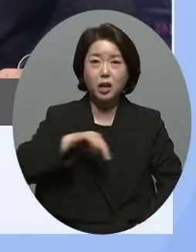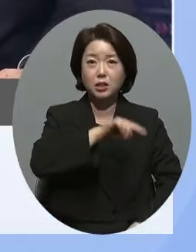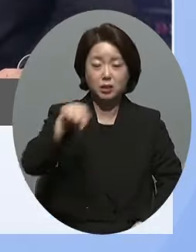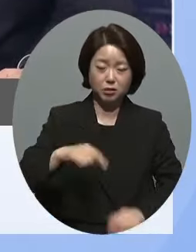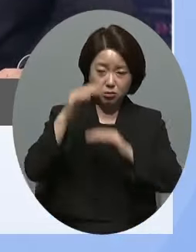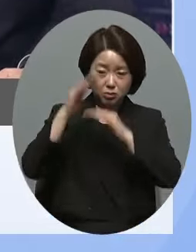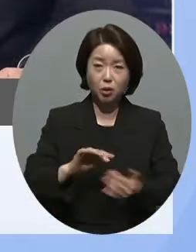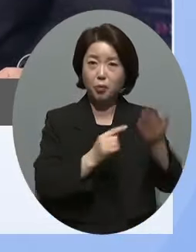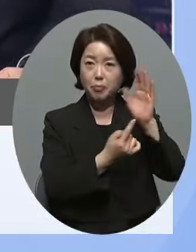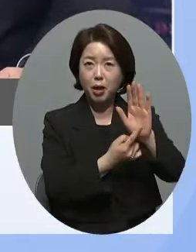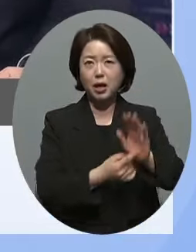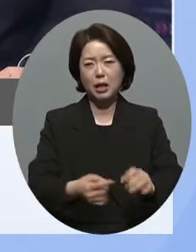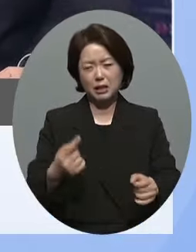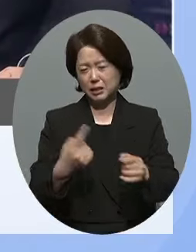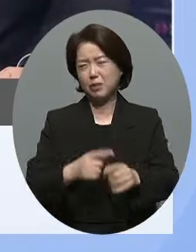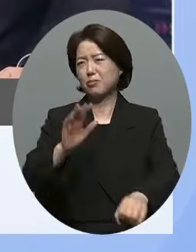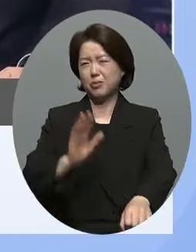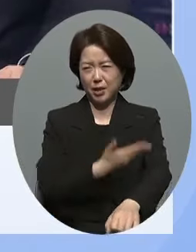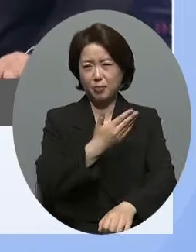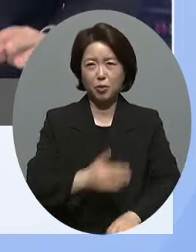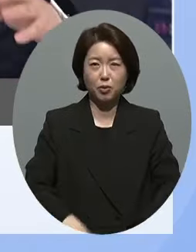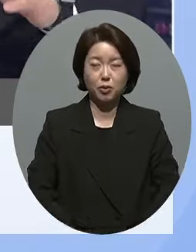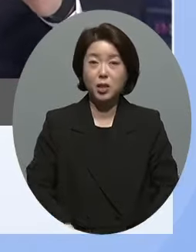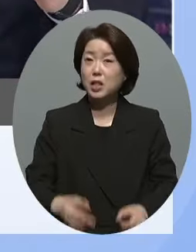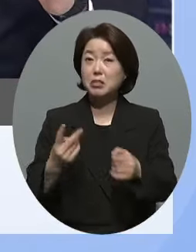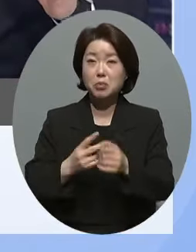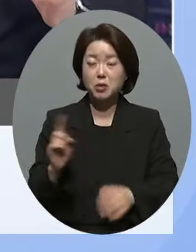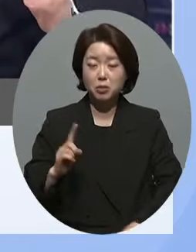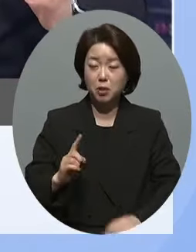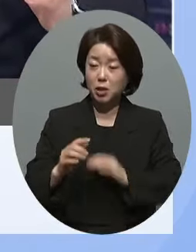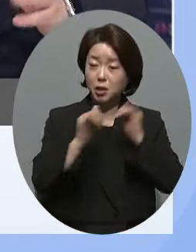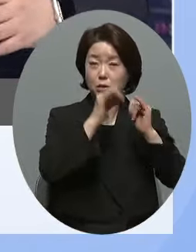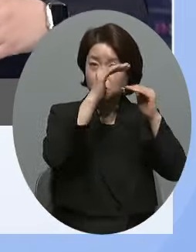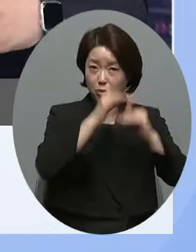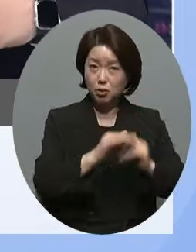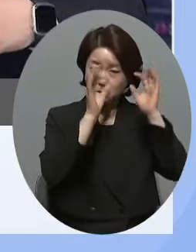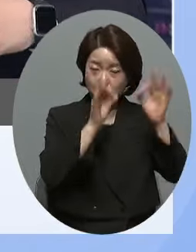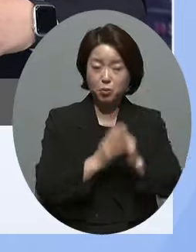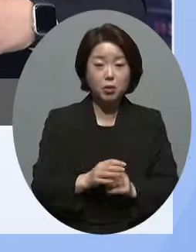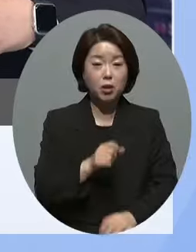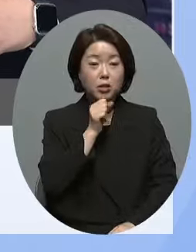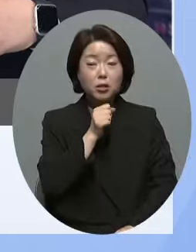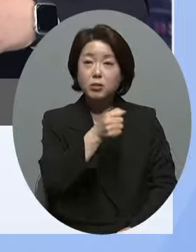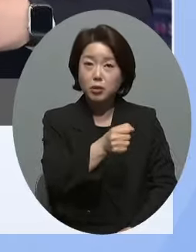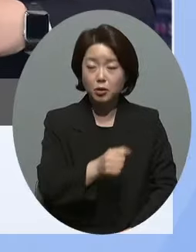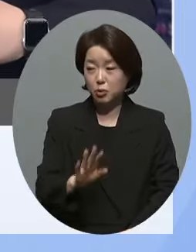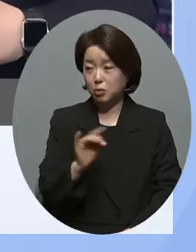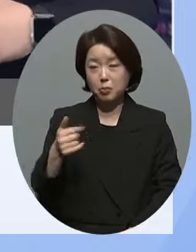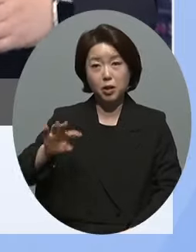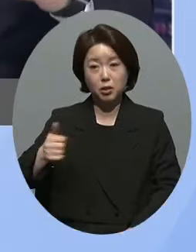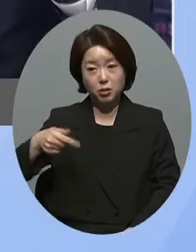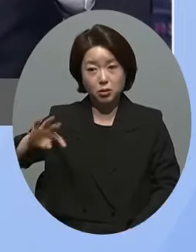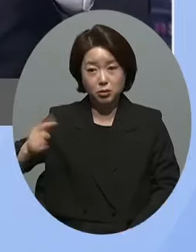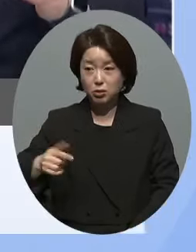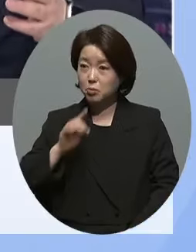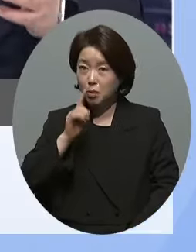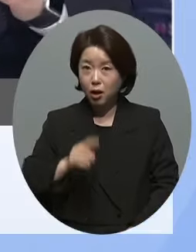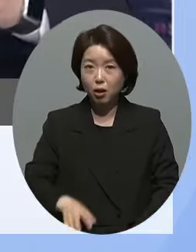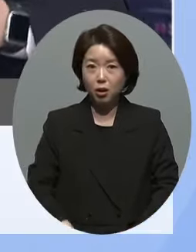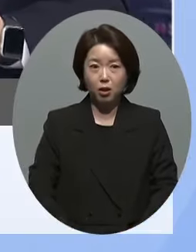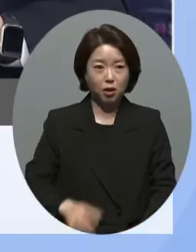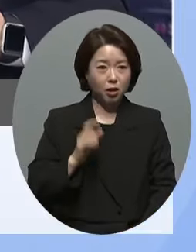공개했다는 것이 첫 번째로 좀 잘못됐고 두 번째로는 어쨌든 인터뷰의 내용을 들어보면 사회자도 이렇게 배현진 의원이고 지목을 했고 강하게 배현진